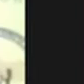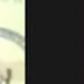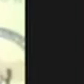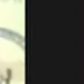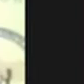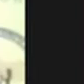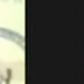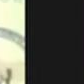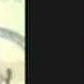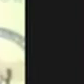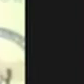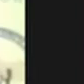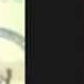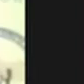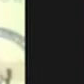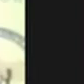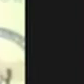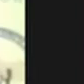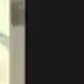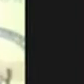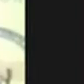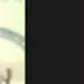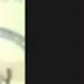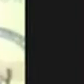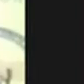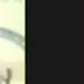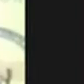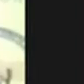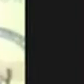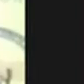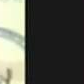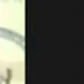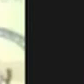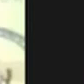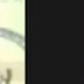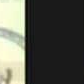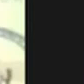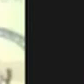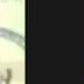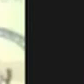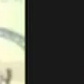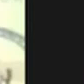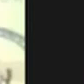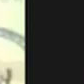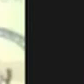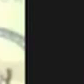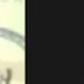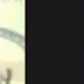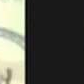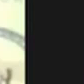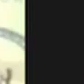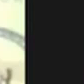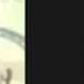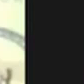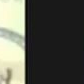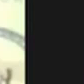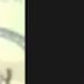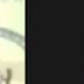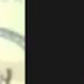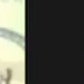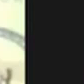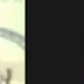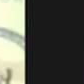Tekrar kıymet verip ödül verenlere çok teşekkür ediyoruz huzurunuzda. Devamını inşallah ödüllerimizin